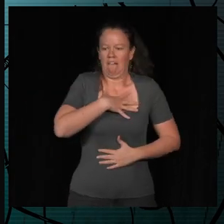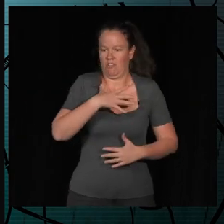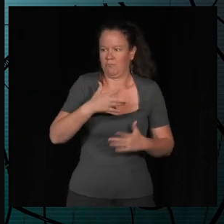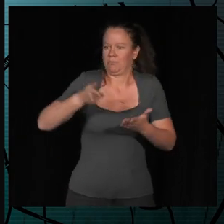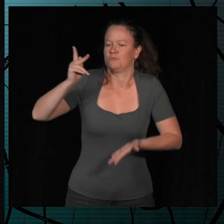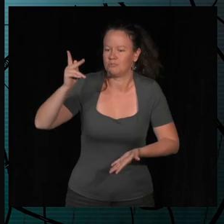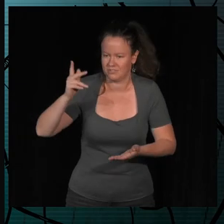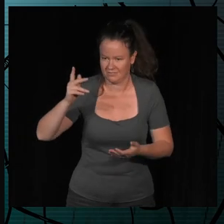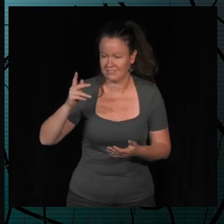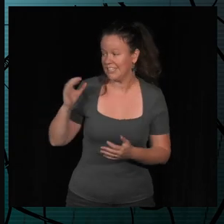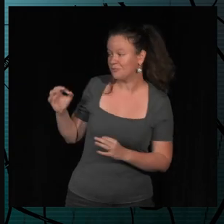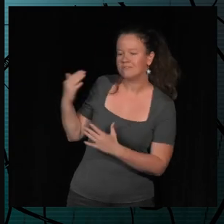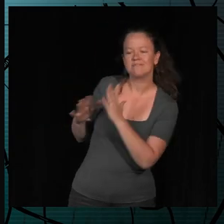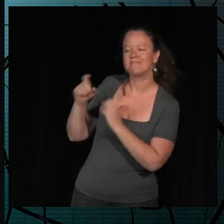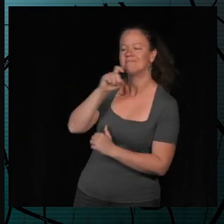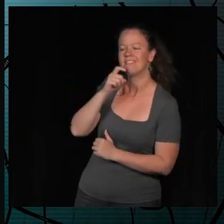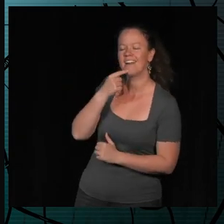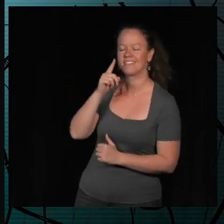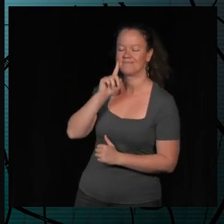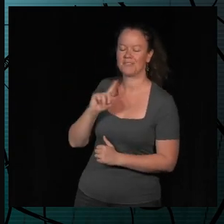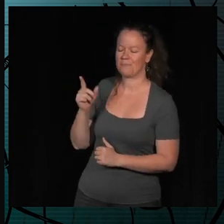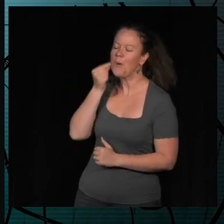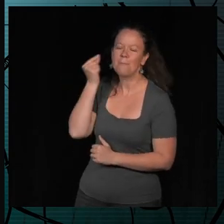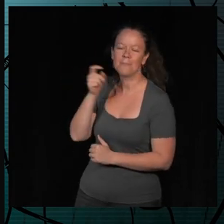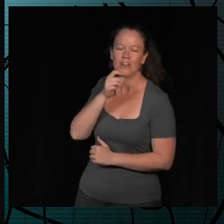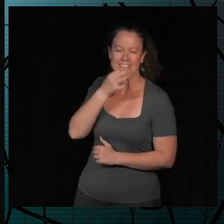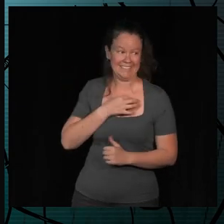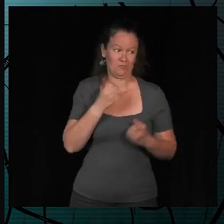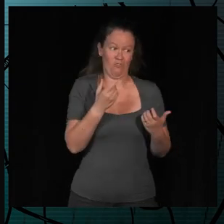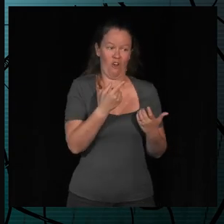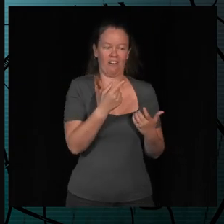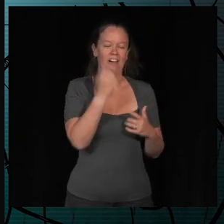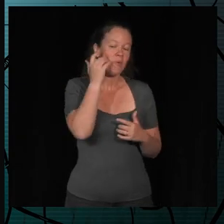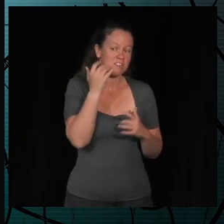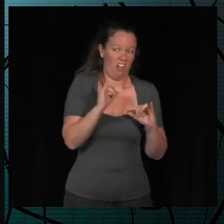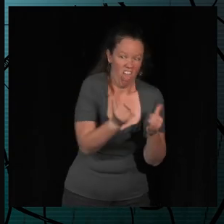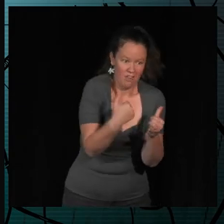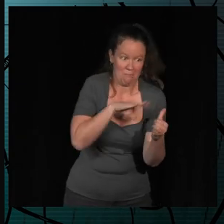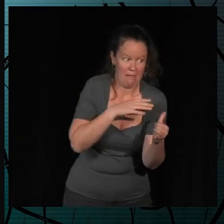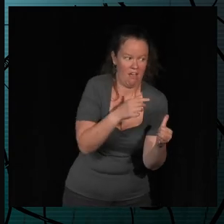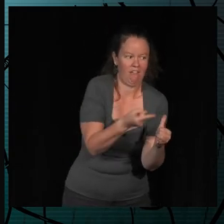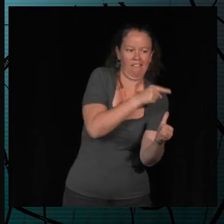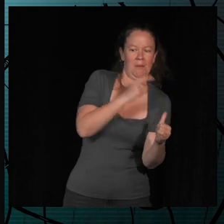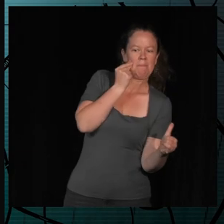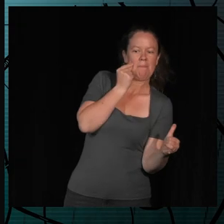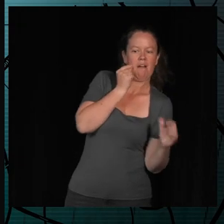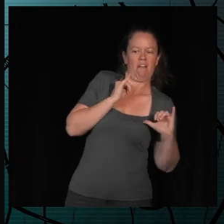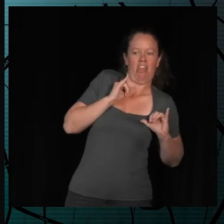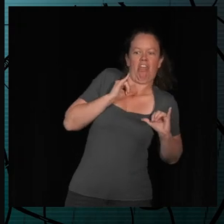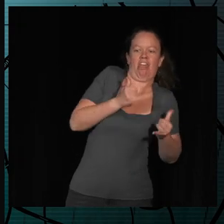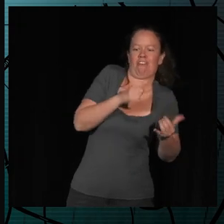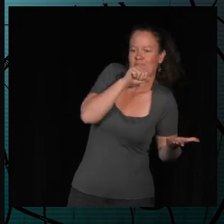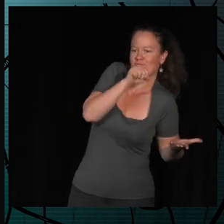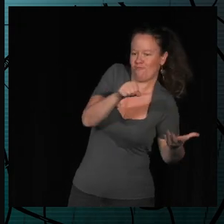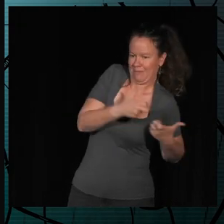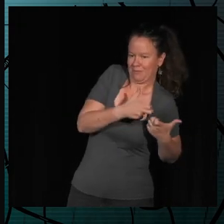eux-mêmes été gamers ou sont eux-mêmes gamers mais c'est quand même très différent un parent qui a 45 ans aujourd'hui qui jouait euh